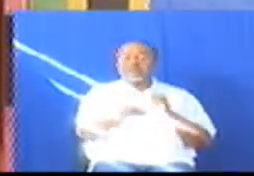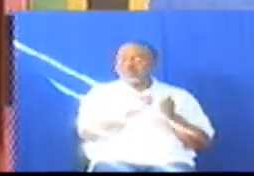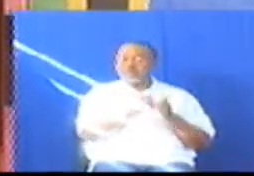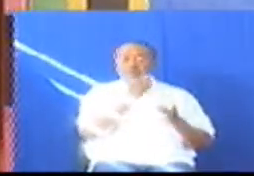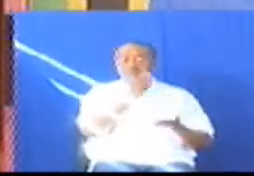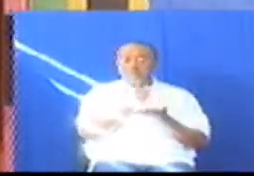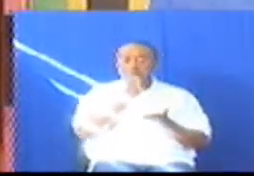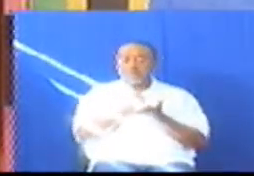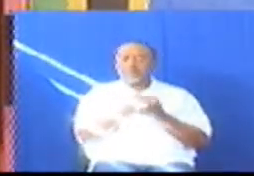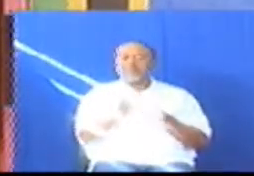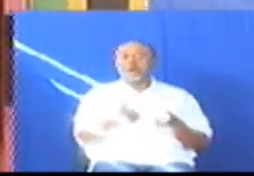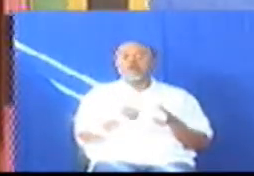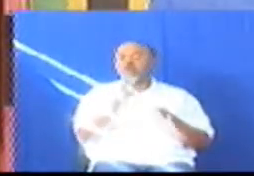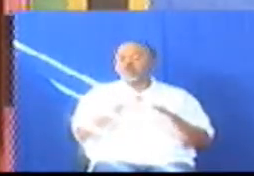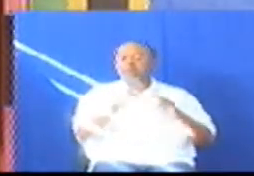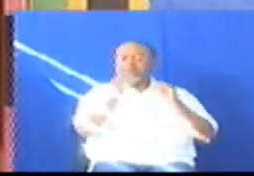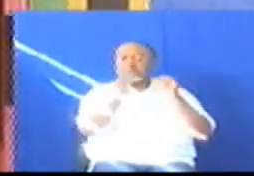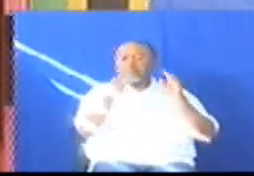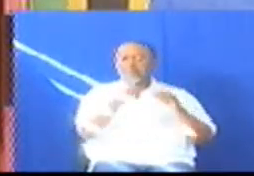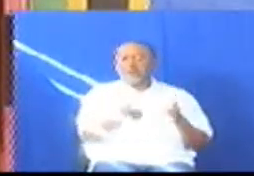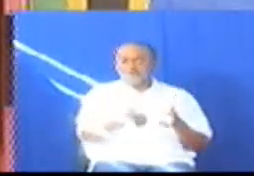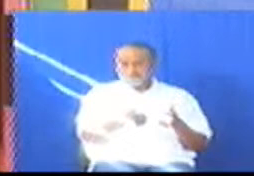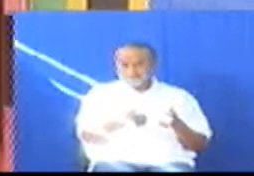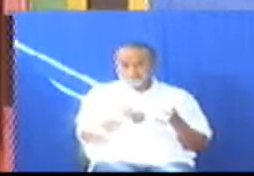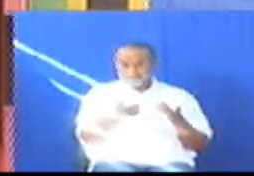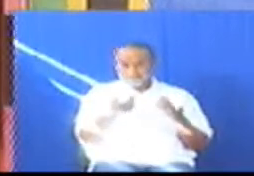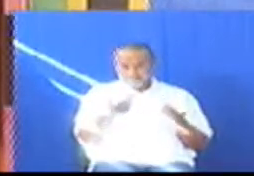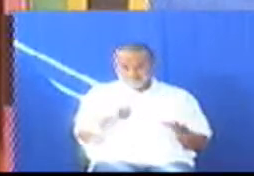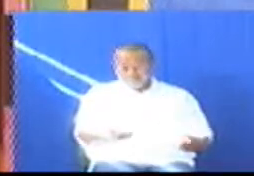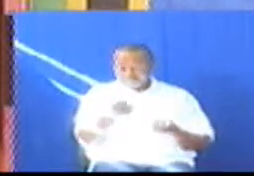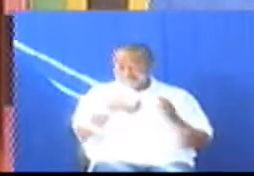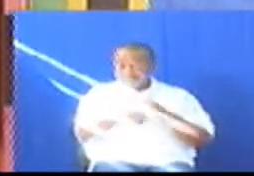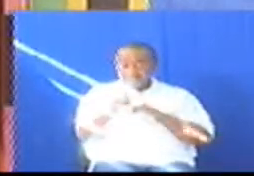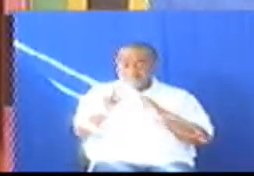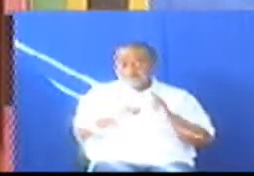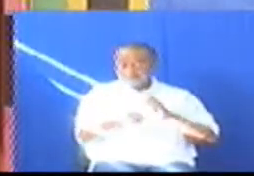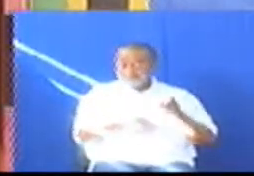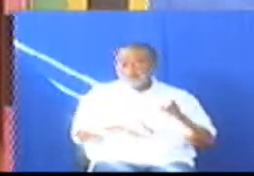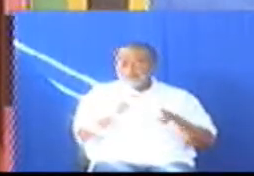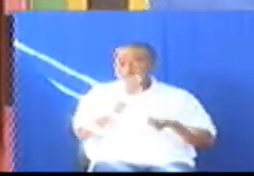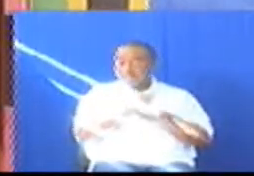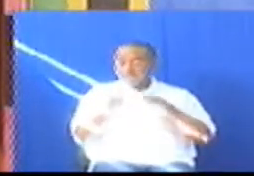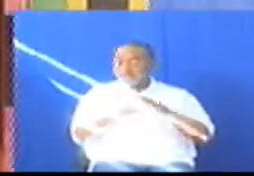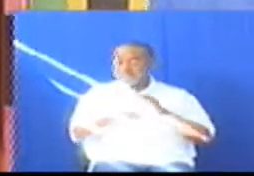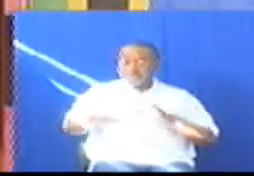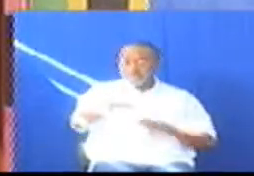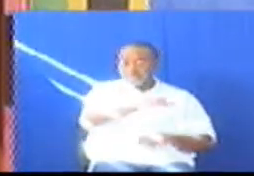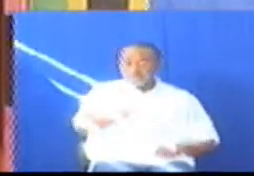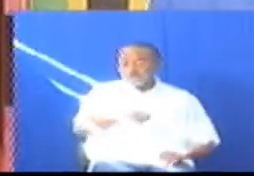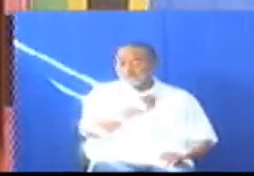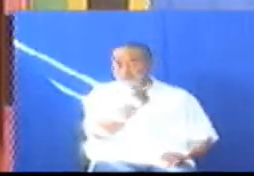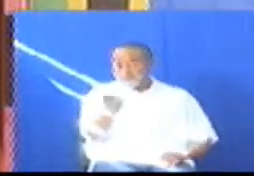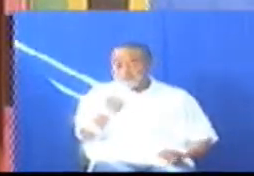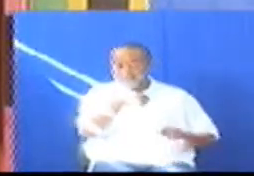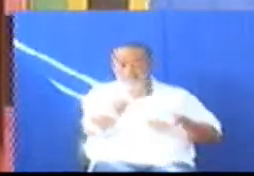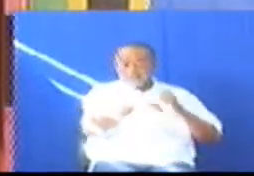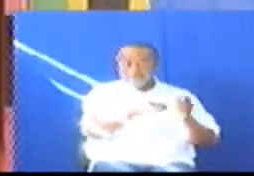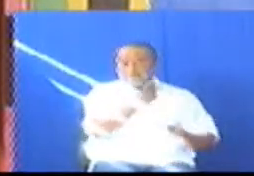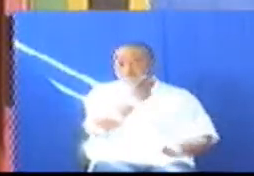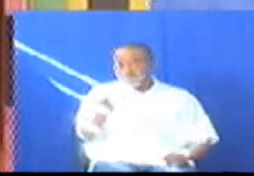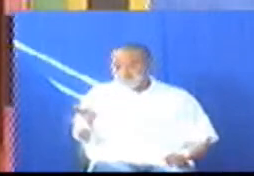havijakaa sawa. Sasa na kwa mujibu wa ile mikataba ya ujenzi wa haya maeneo mawili, project